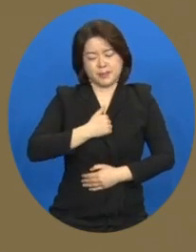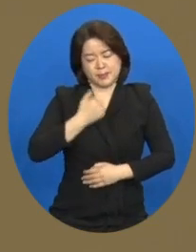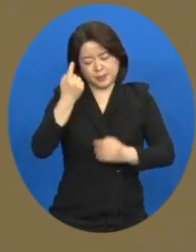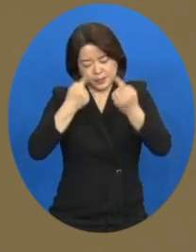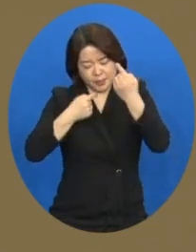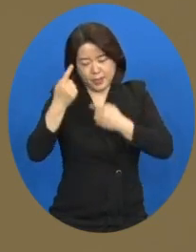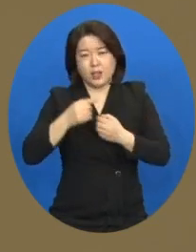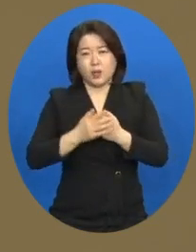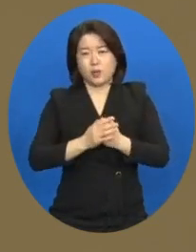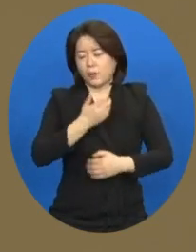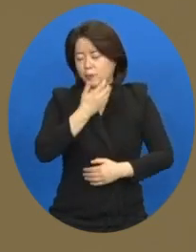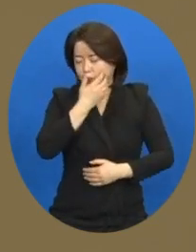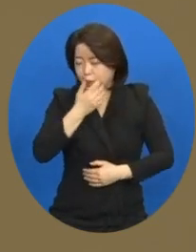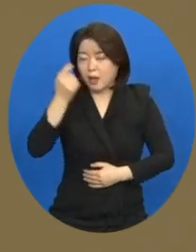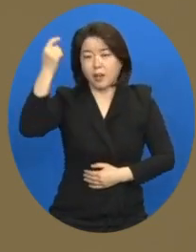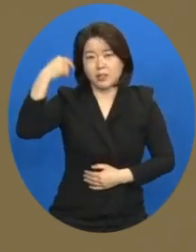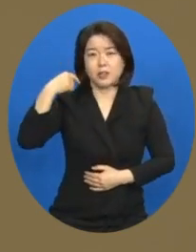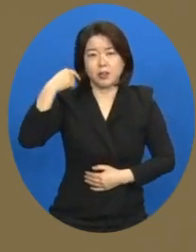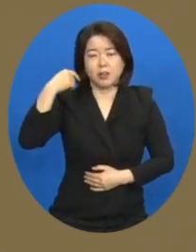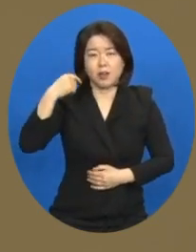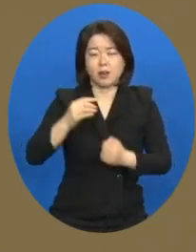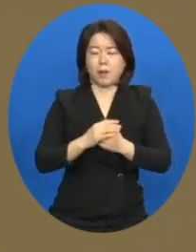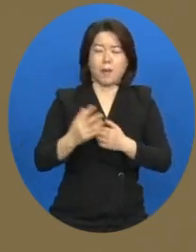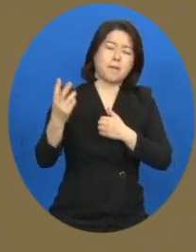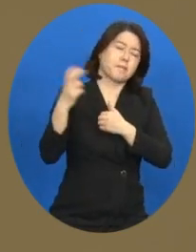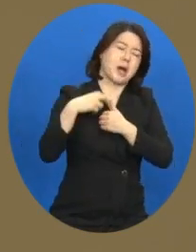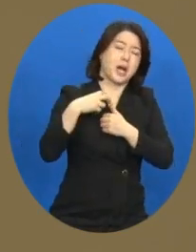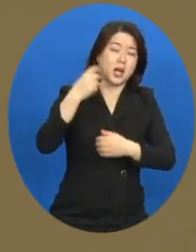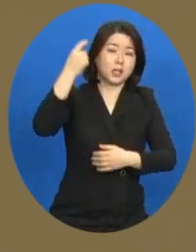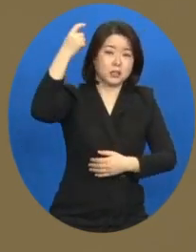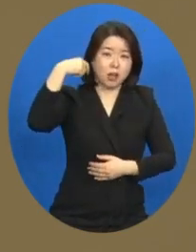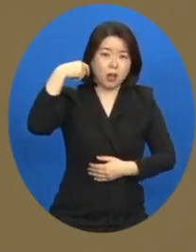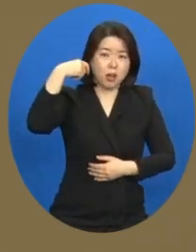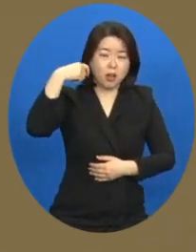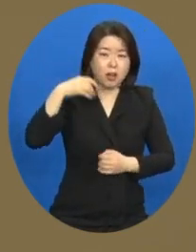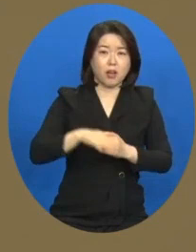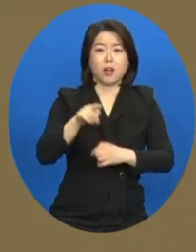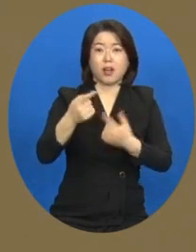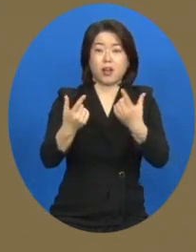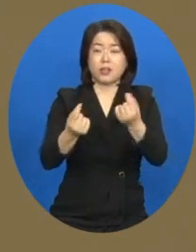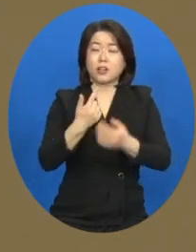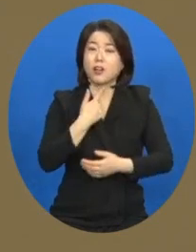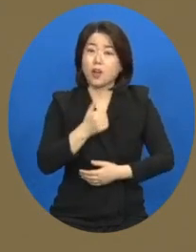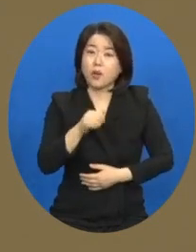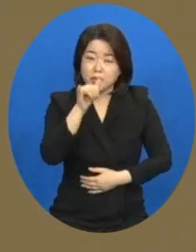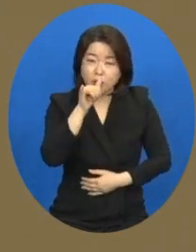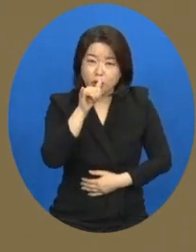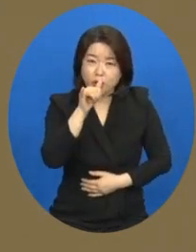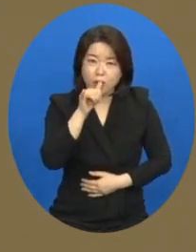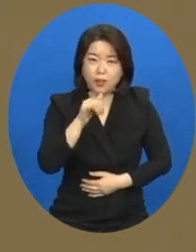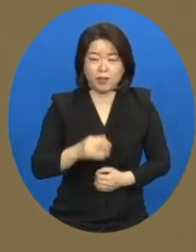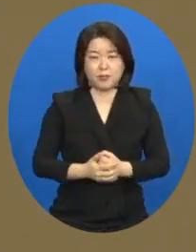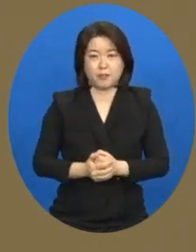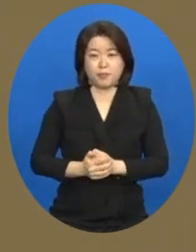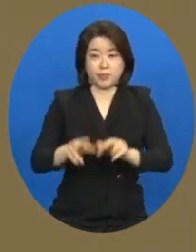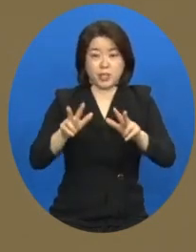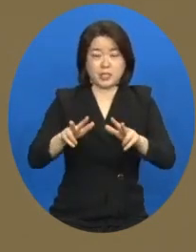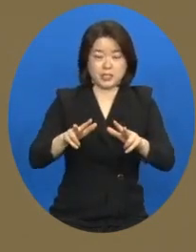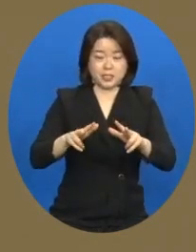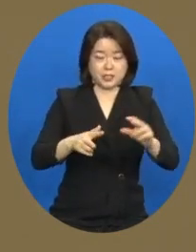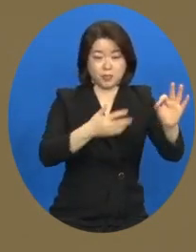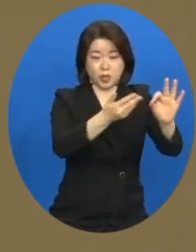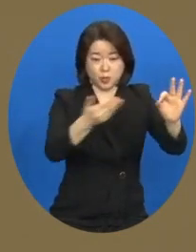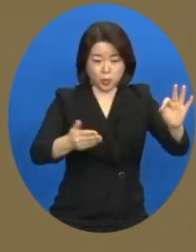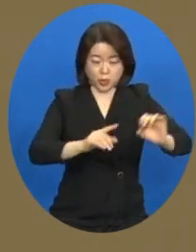상하고 모욕감이 느껴지고 배신감이 느껴지는 여러분 그런 경험 있으세요? 지금 요단 동쪽편